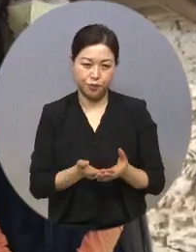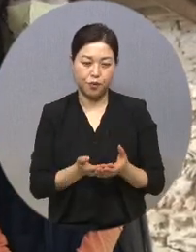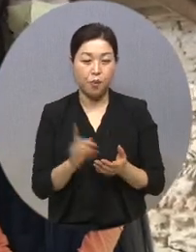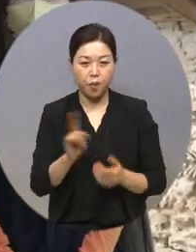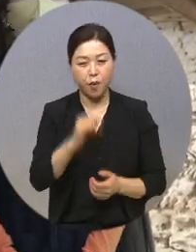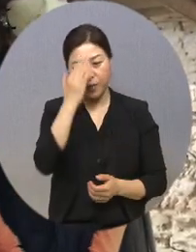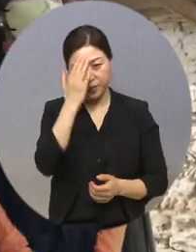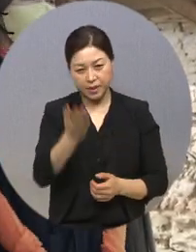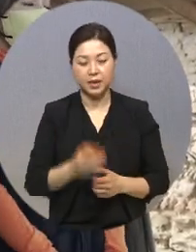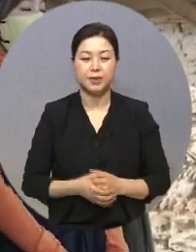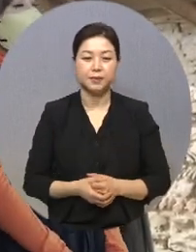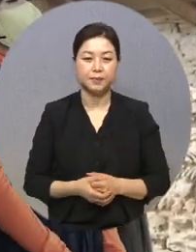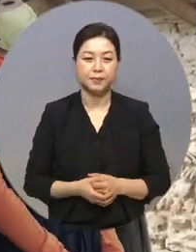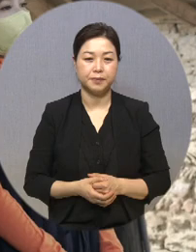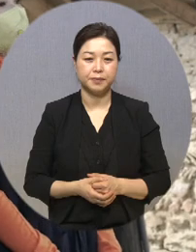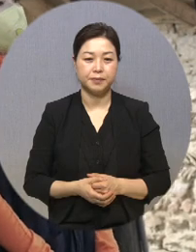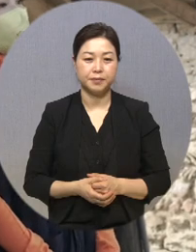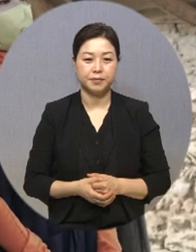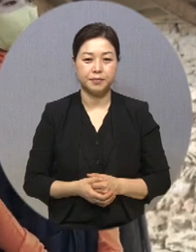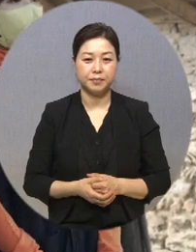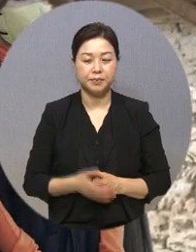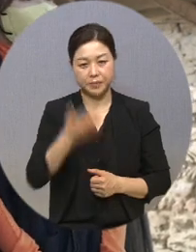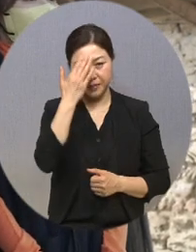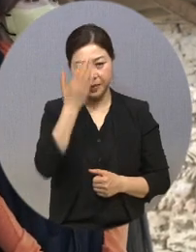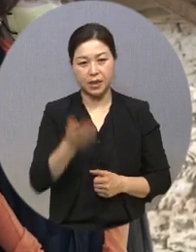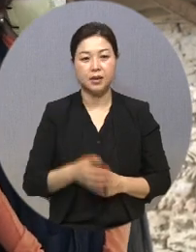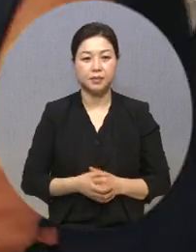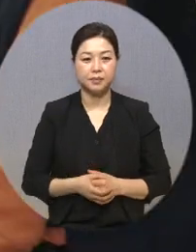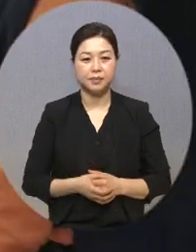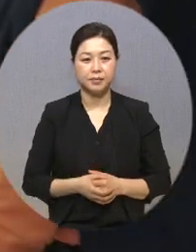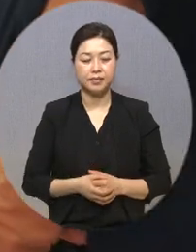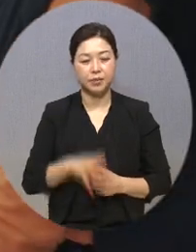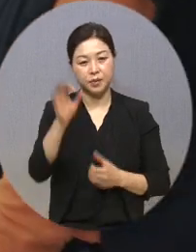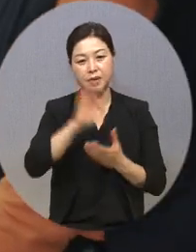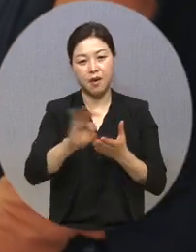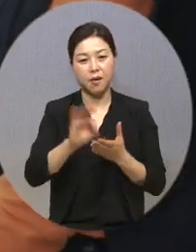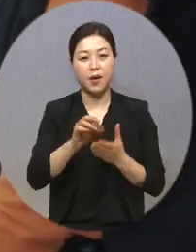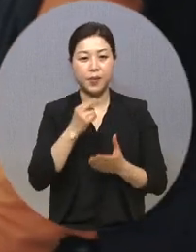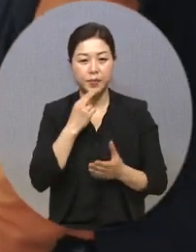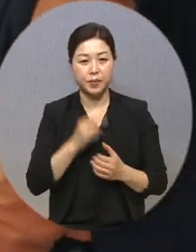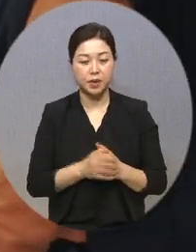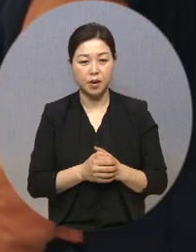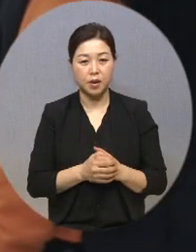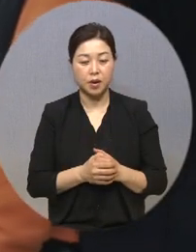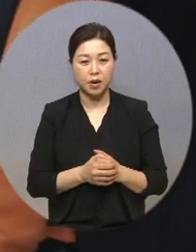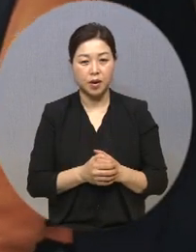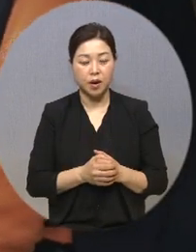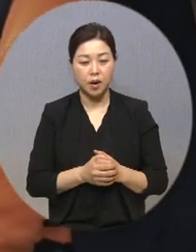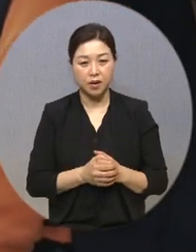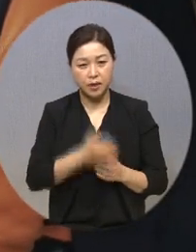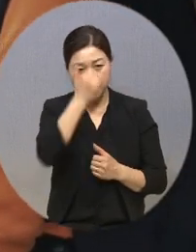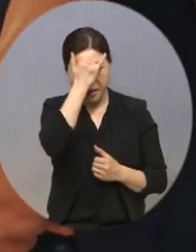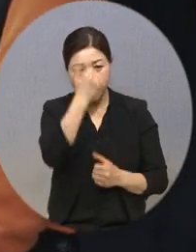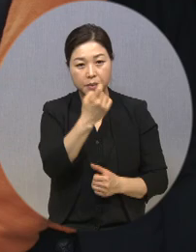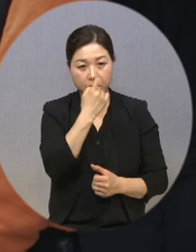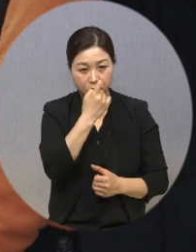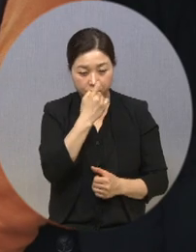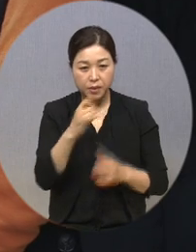무료입니다. 이게 굉장히 중요하니까요. 돈이 들지 않는 여행. 효를 배우고 인생 교육을 제대로 학습장이